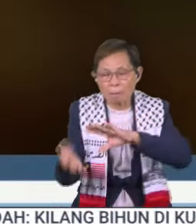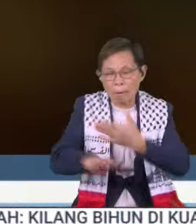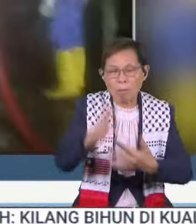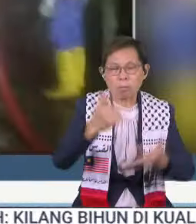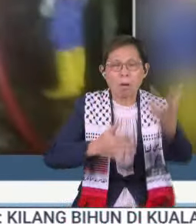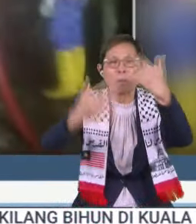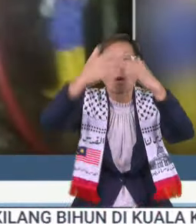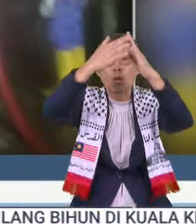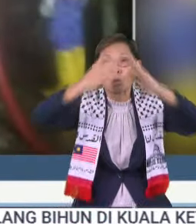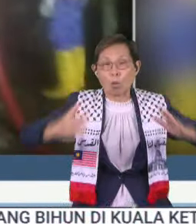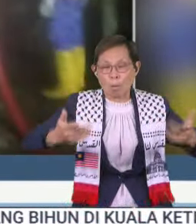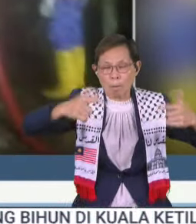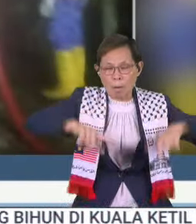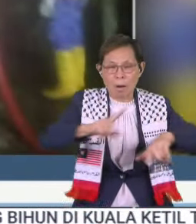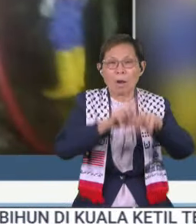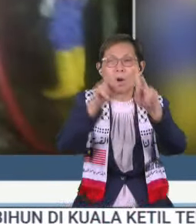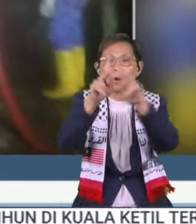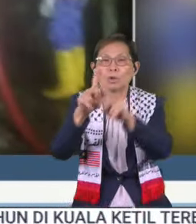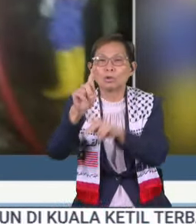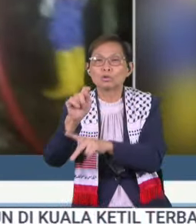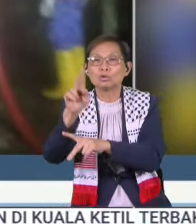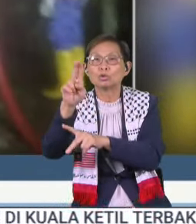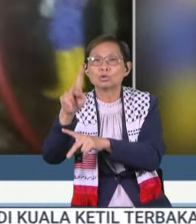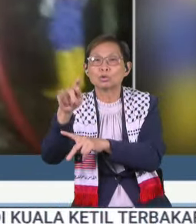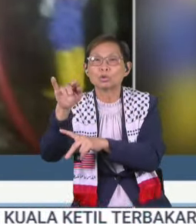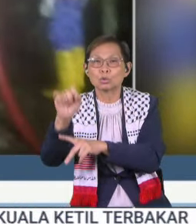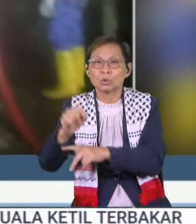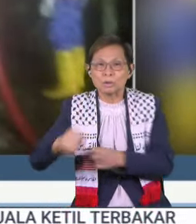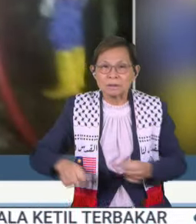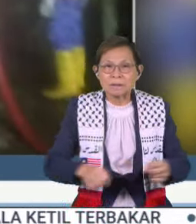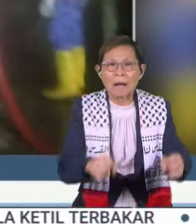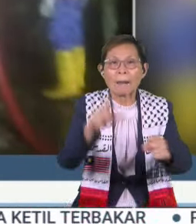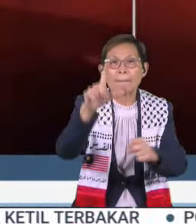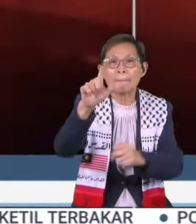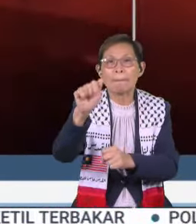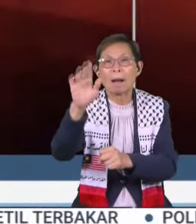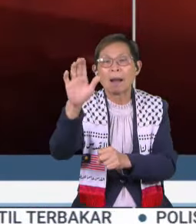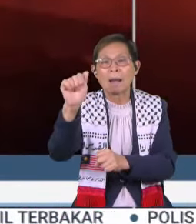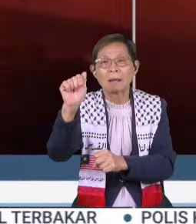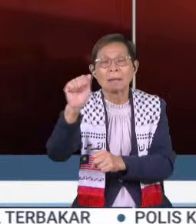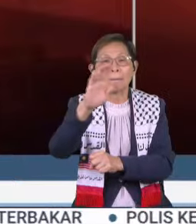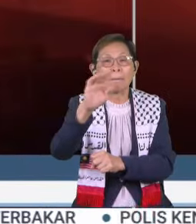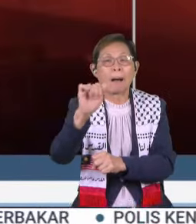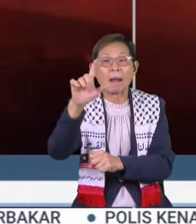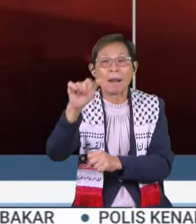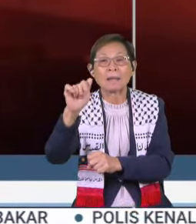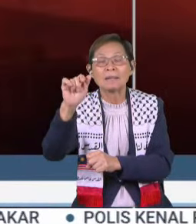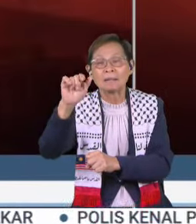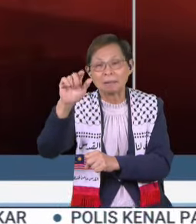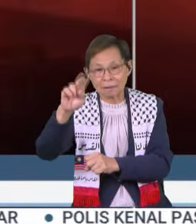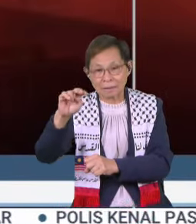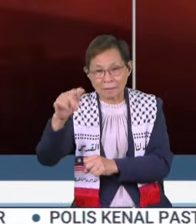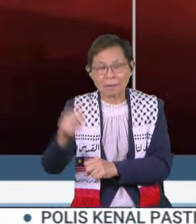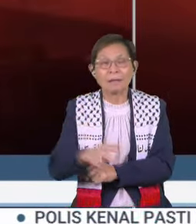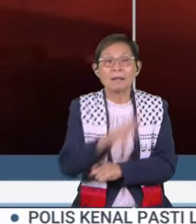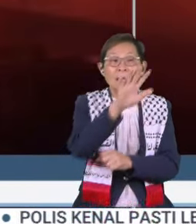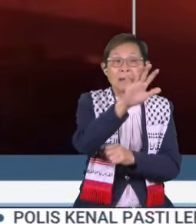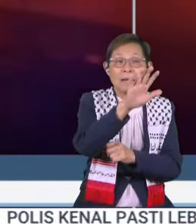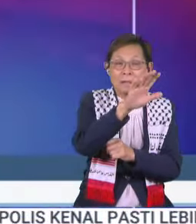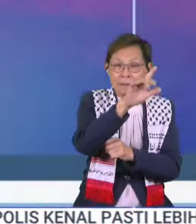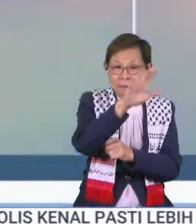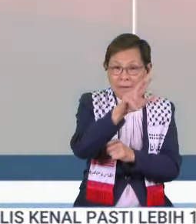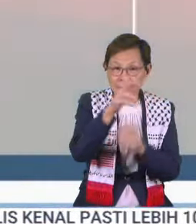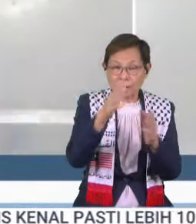dalam kebakaran rumah yang berlaku di Kampung Tutus Ulu, Jalan Balangian Mukah. 5 penghuni lain selamat.